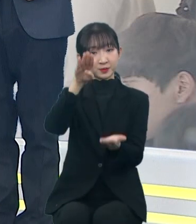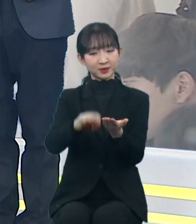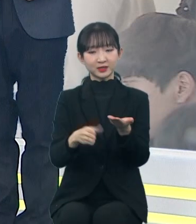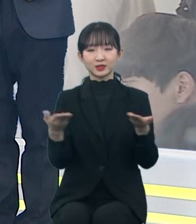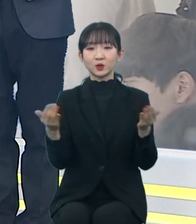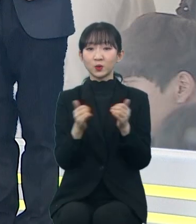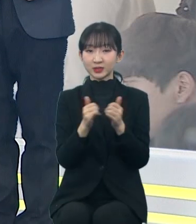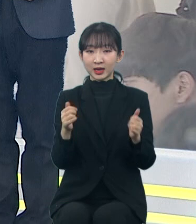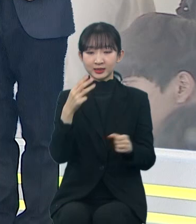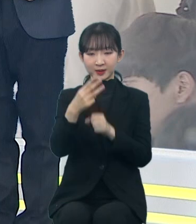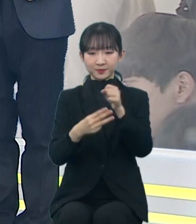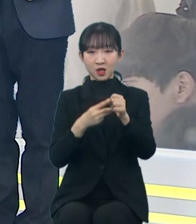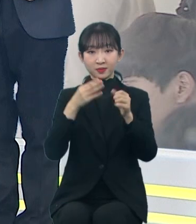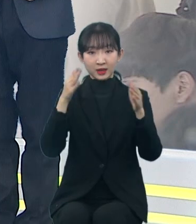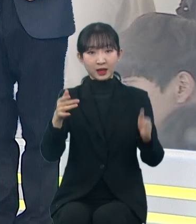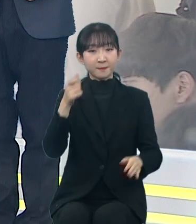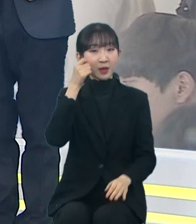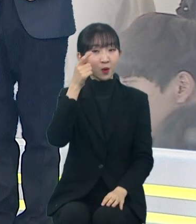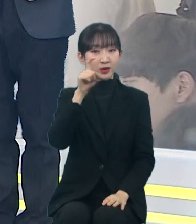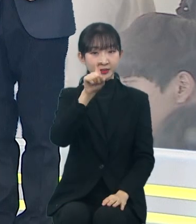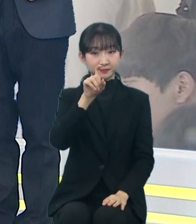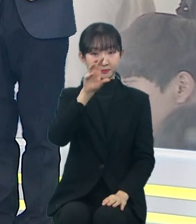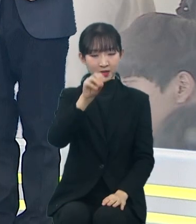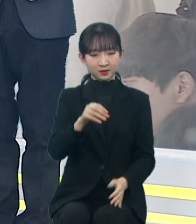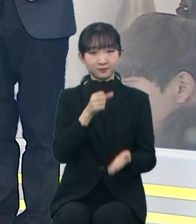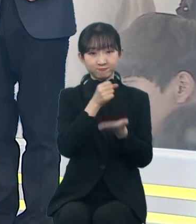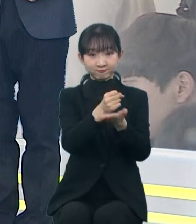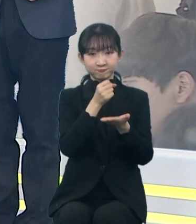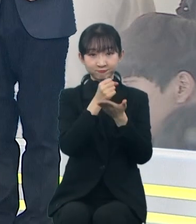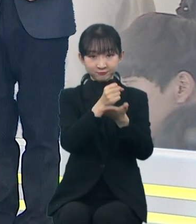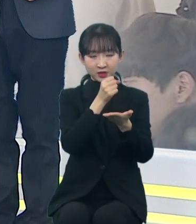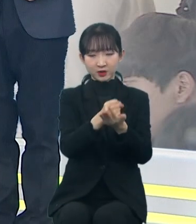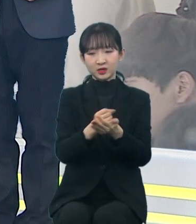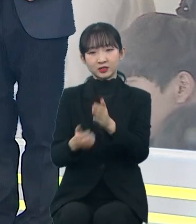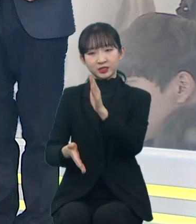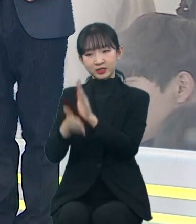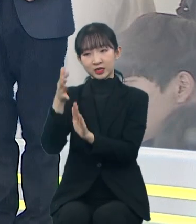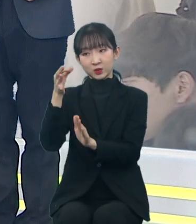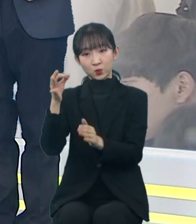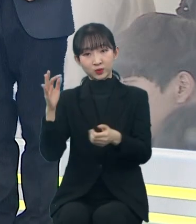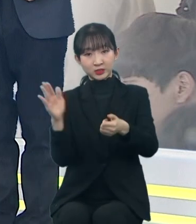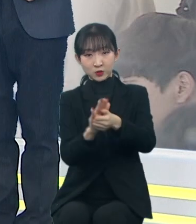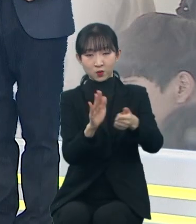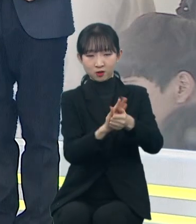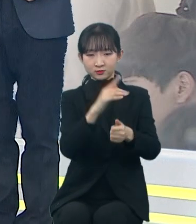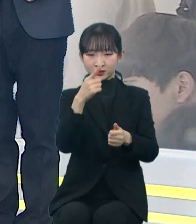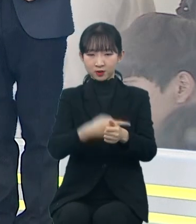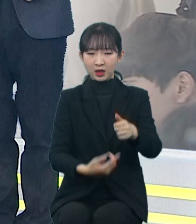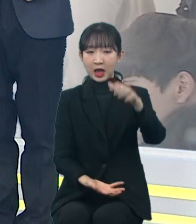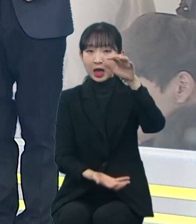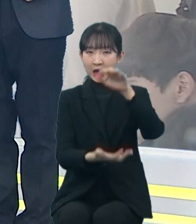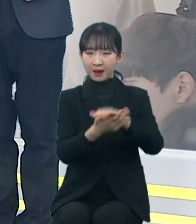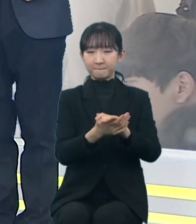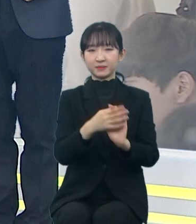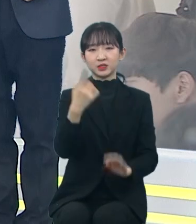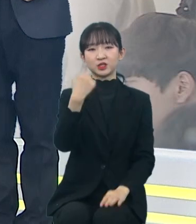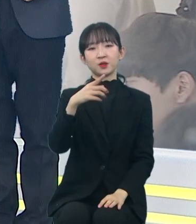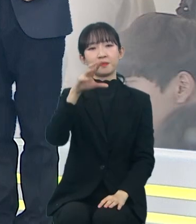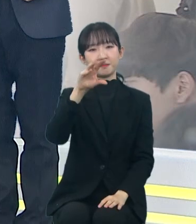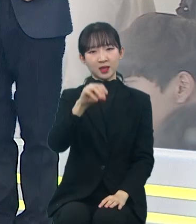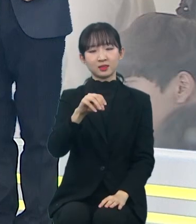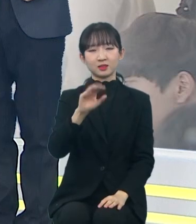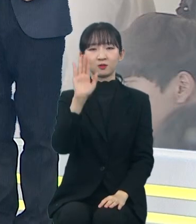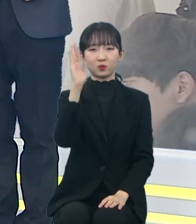매월 10만 원씩 저축하면 시가 640만 원을 지원해 1000만 원의 목돈을 손해 줄 수 있습니다. NIB 원태규